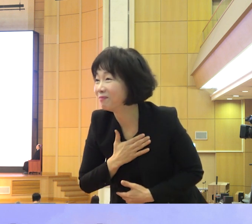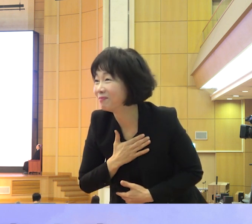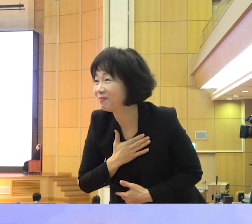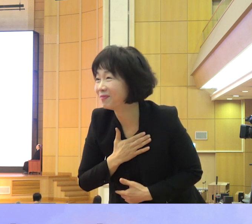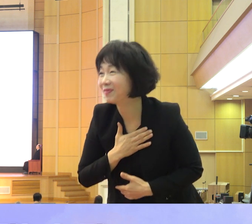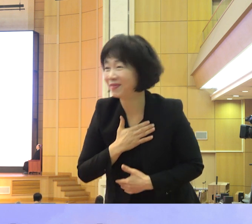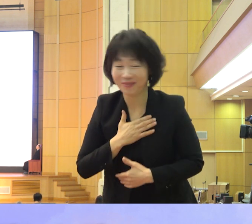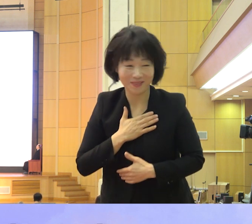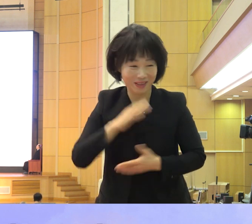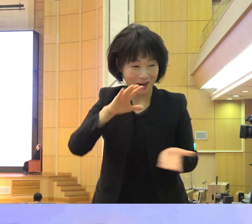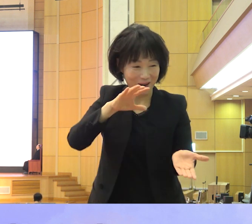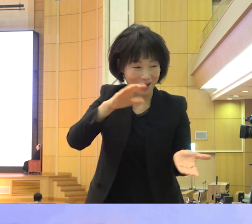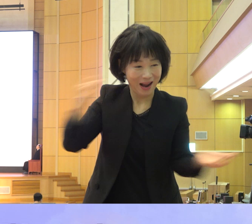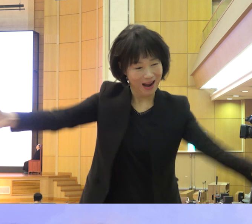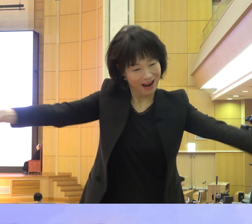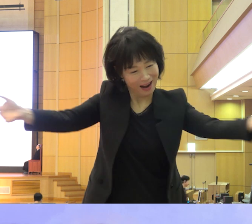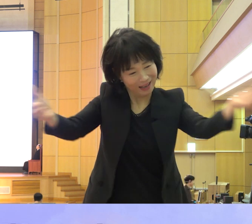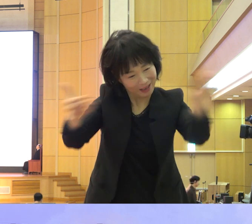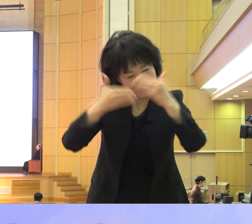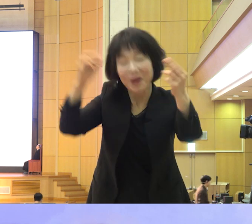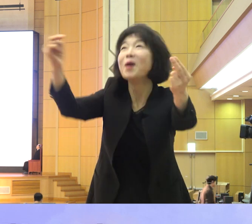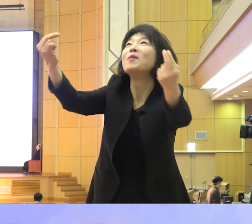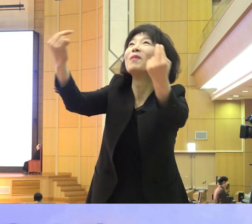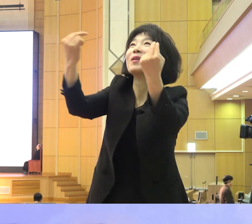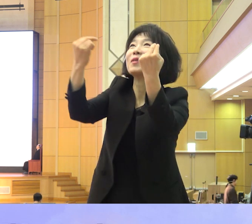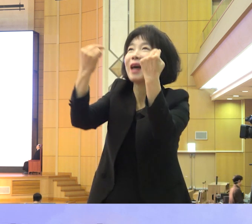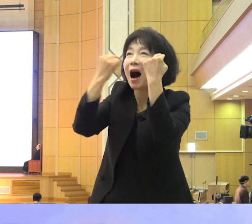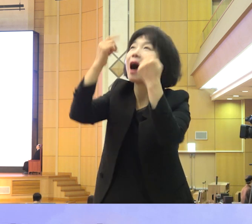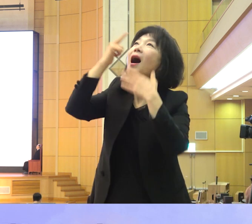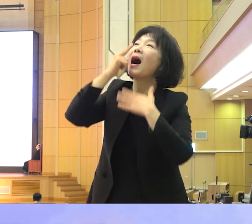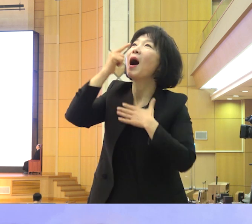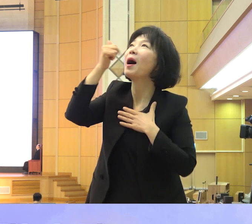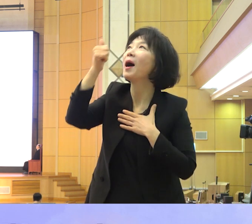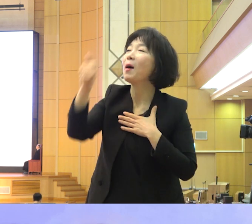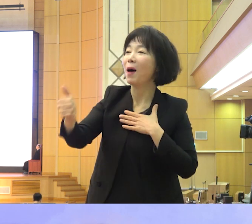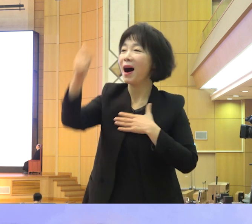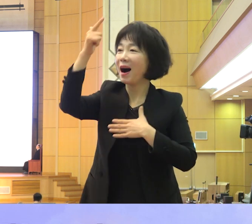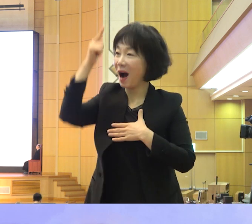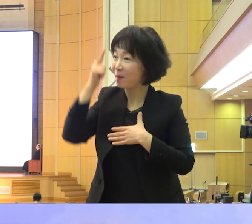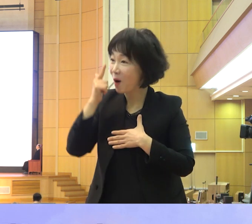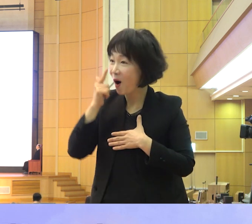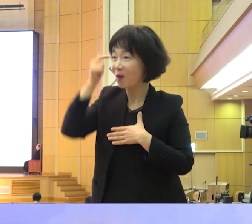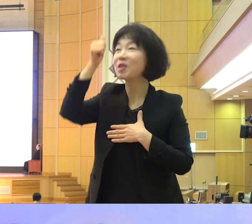나를 안으시고 바라보시는